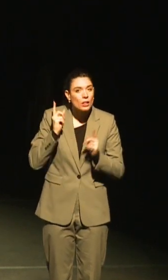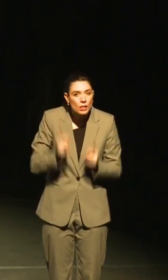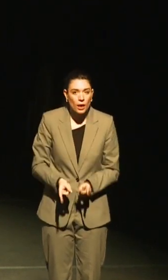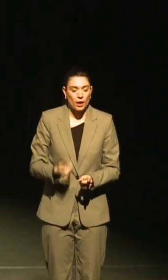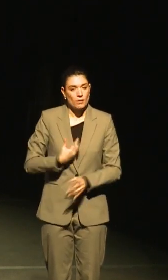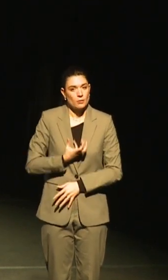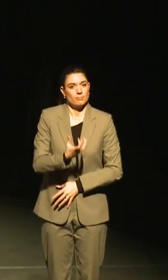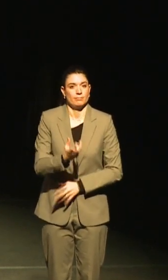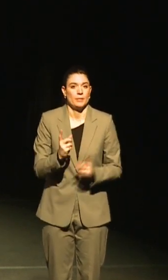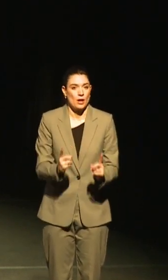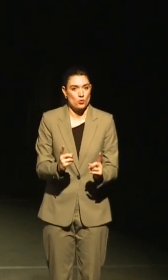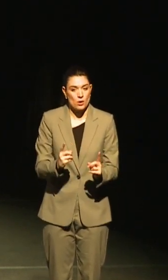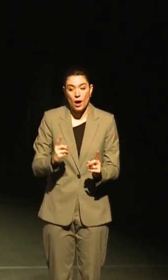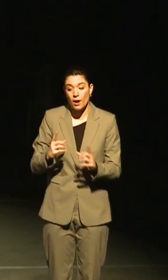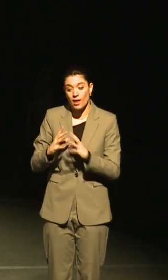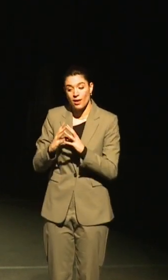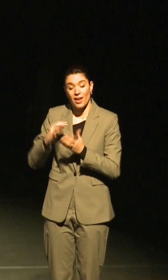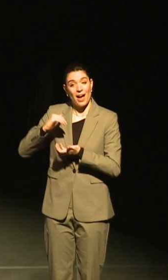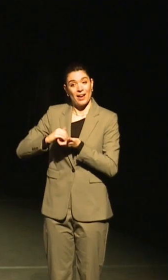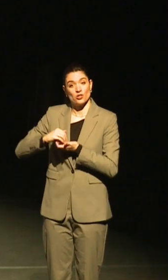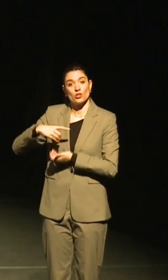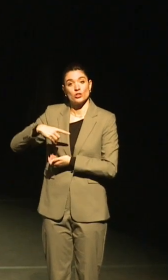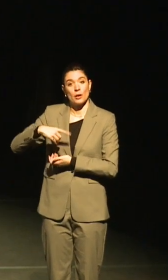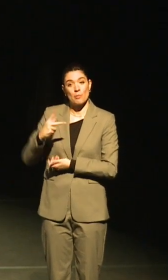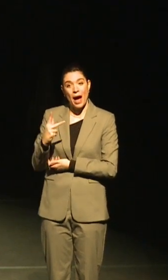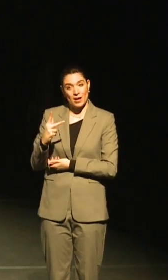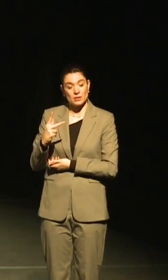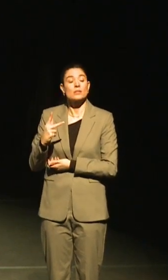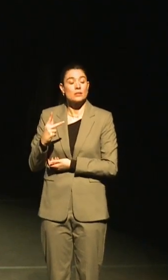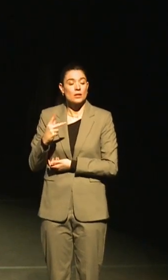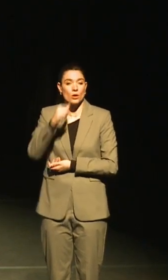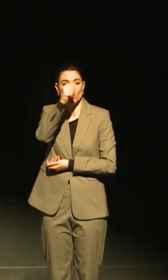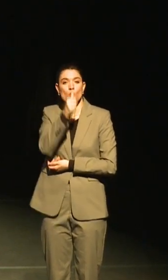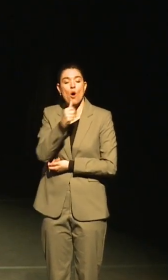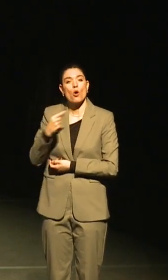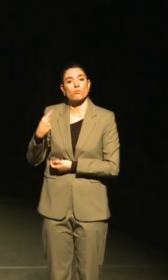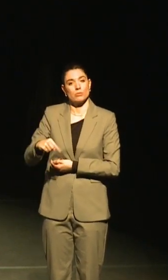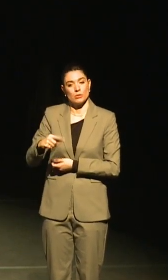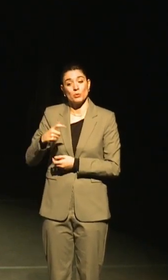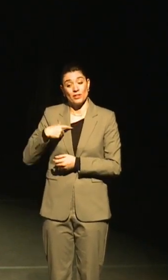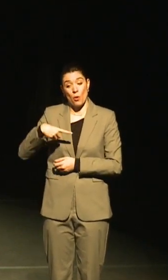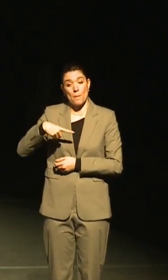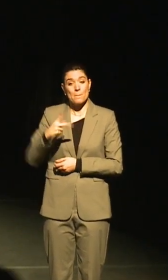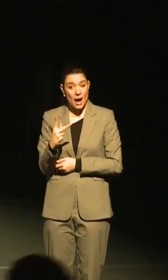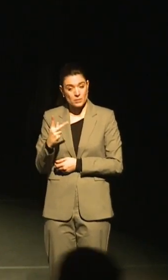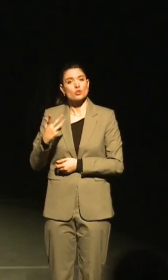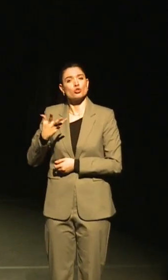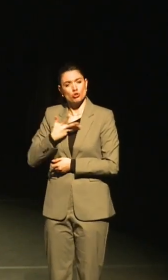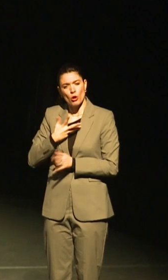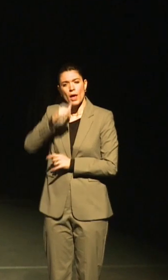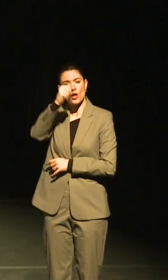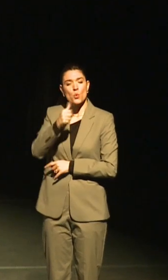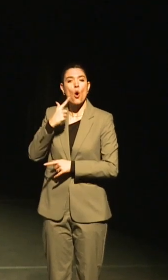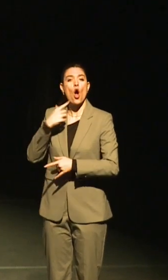abbia proprio questo ruolo ha un ruolo di natura istituzionale perché ha un ruolo di natura istituzionale ma